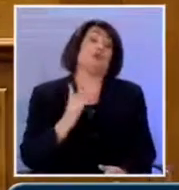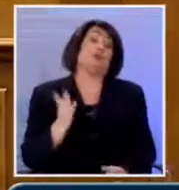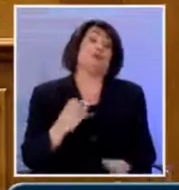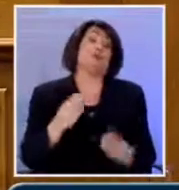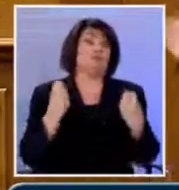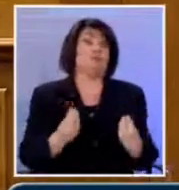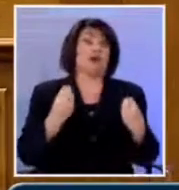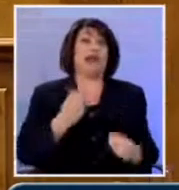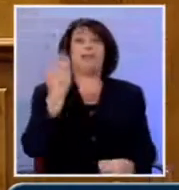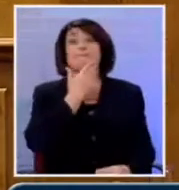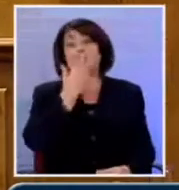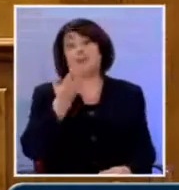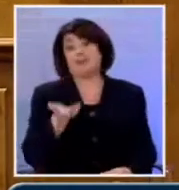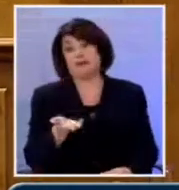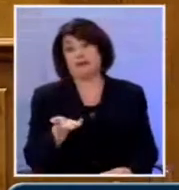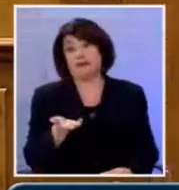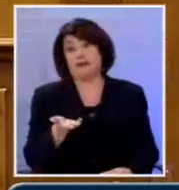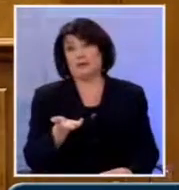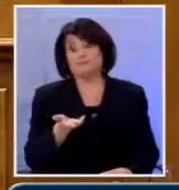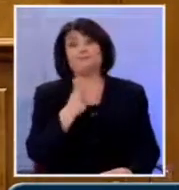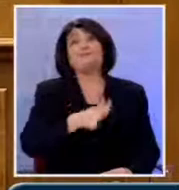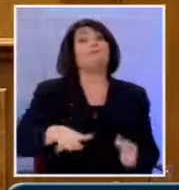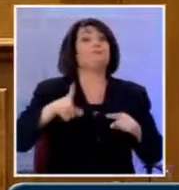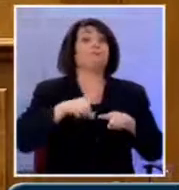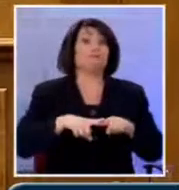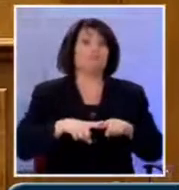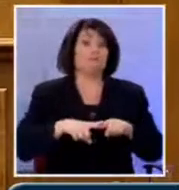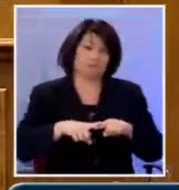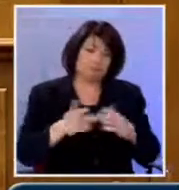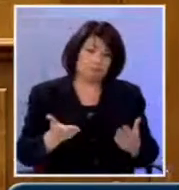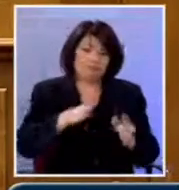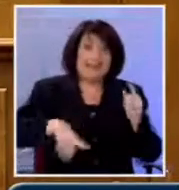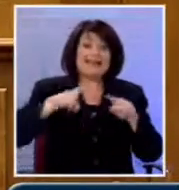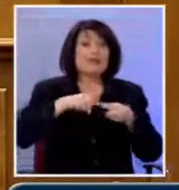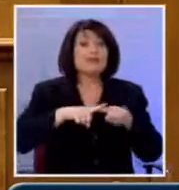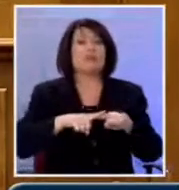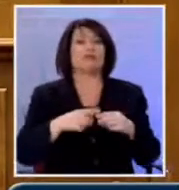καλύτερα τα μαθήματά του. Ένας λαός, ο ελληνικός λαός,